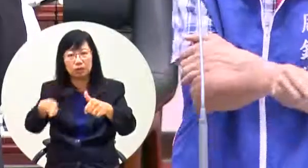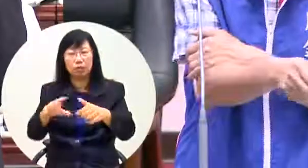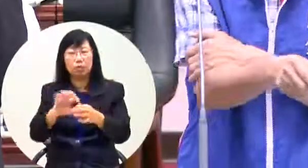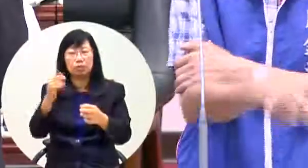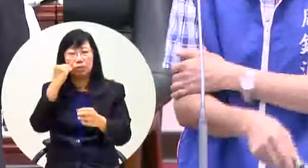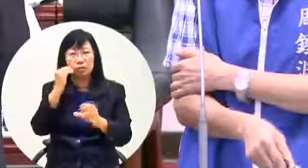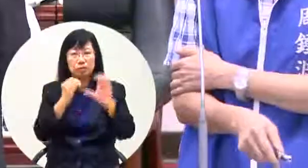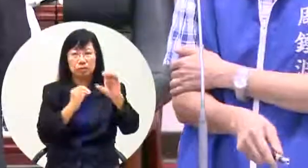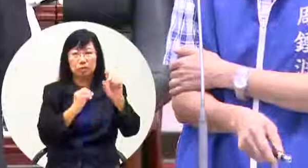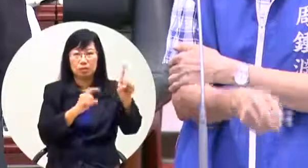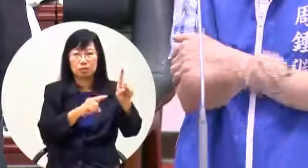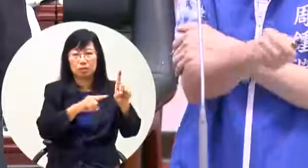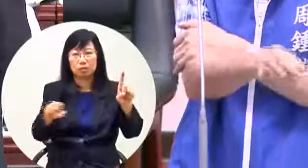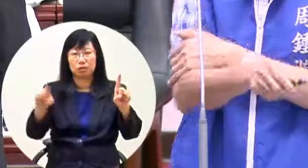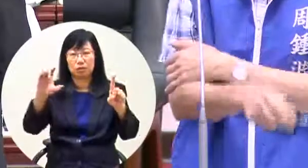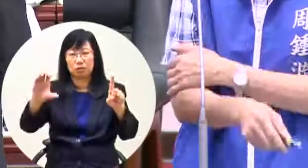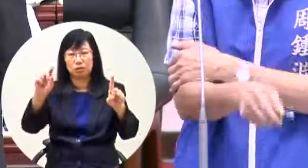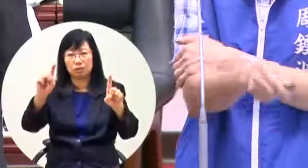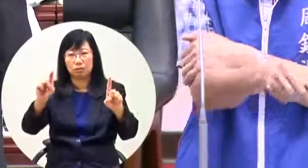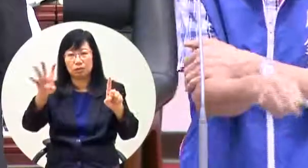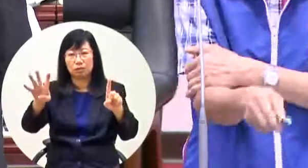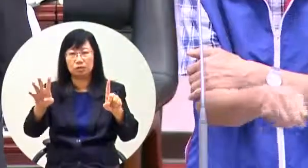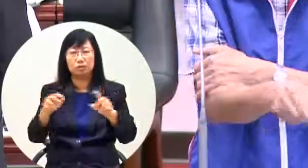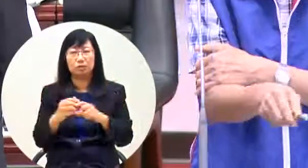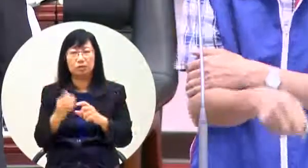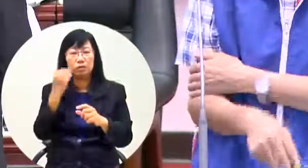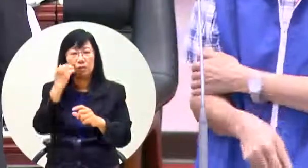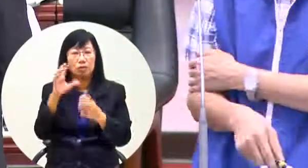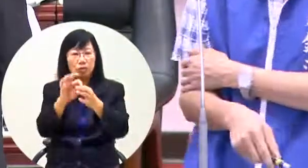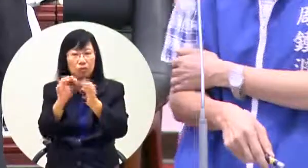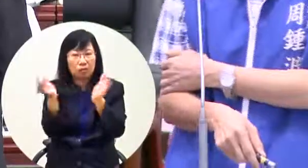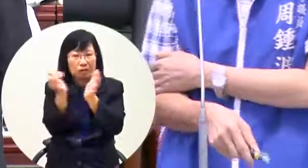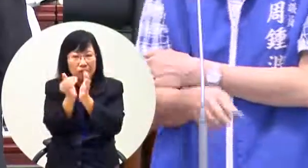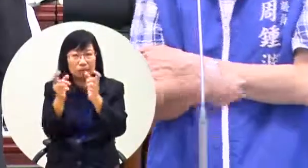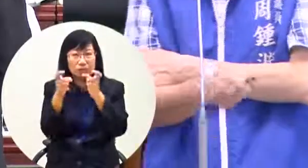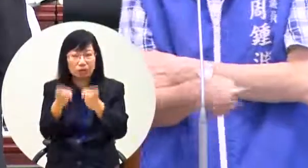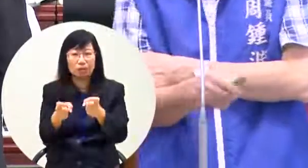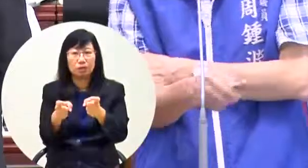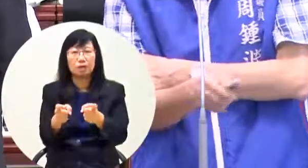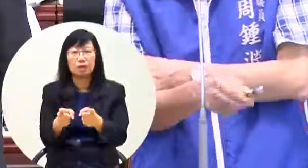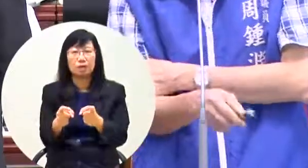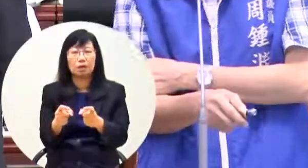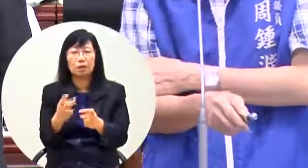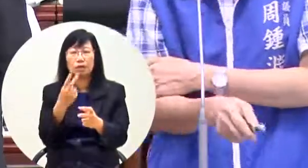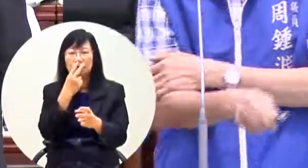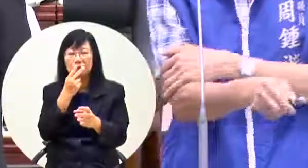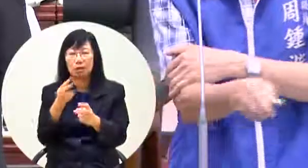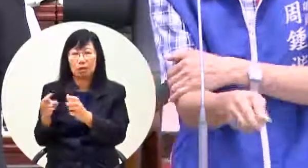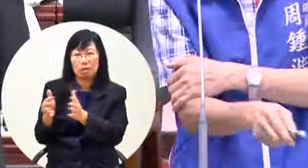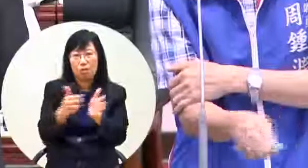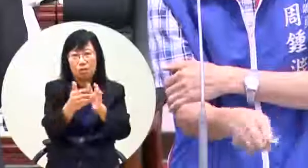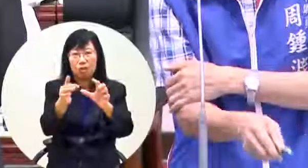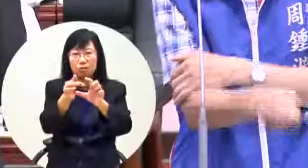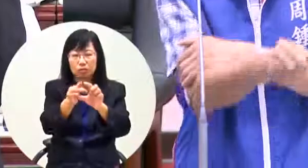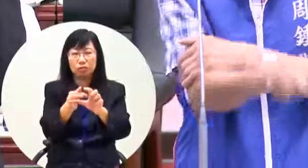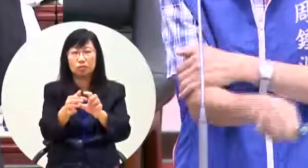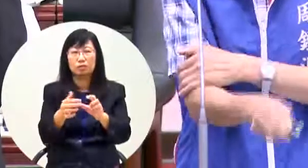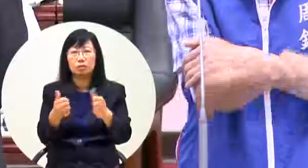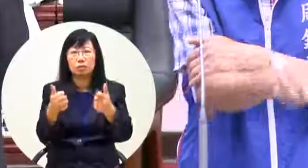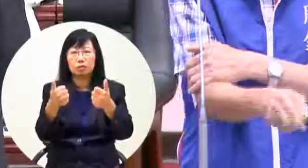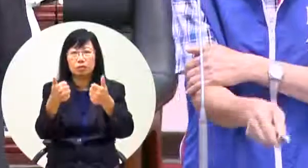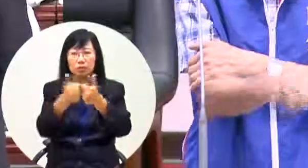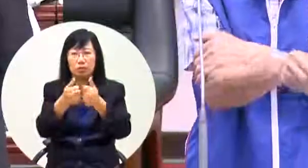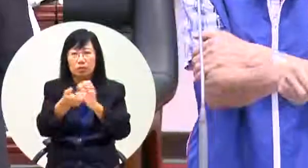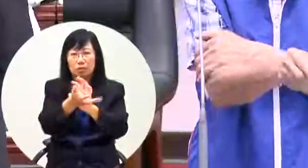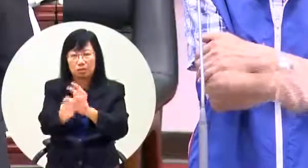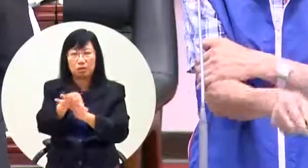么到你的临港地区，你的是亚湾区，或是你那些什么会展中心，我都不跟你反对的。但是这一段有一件，啊，你